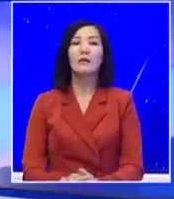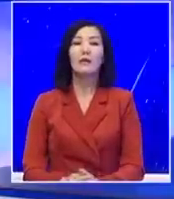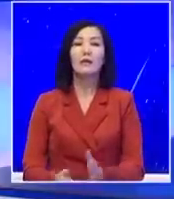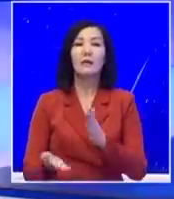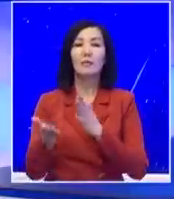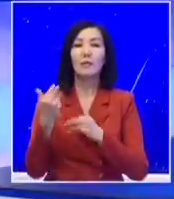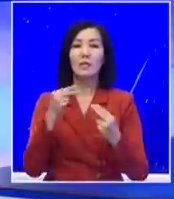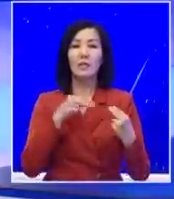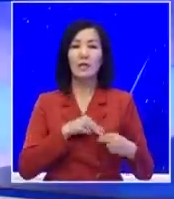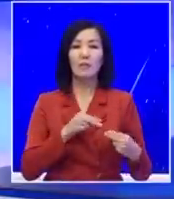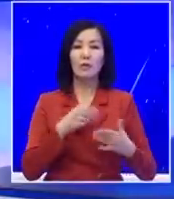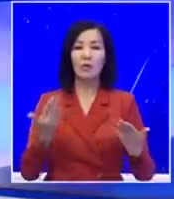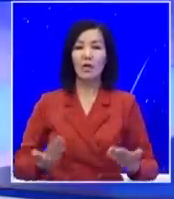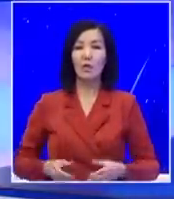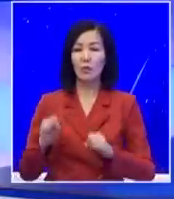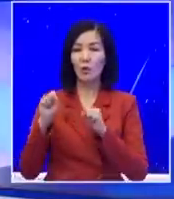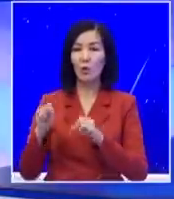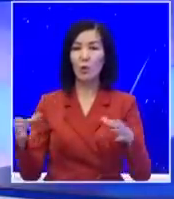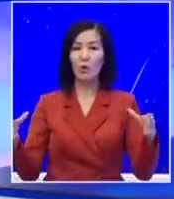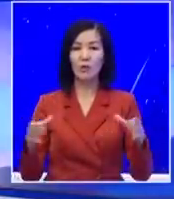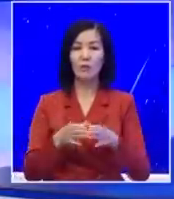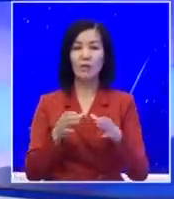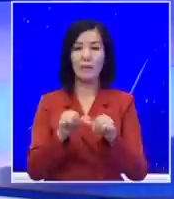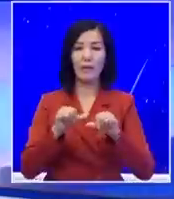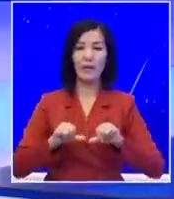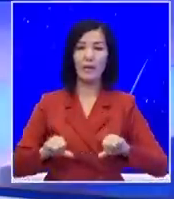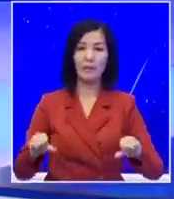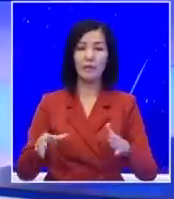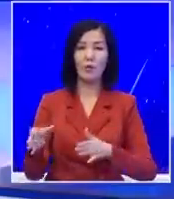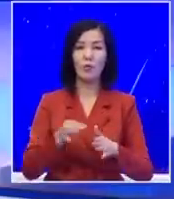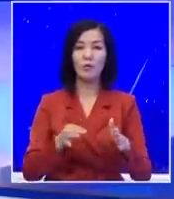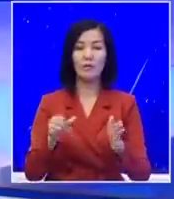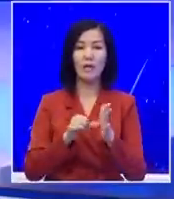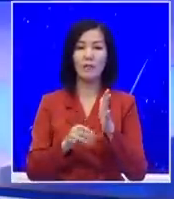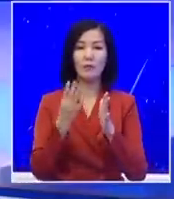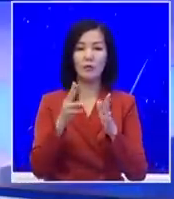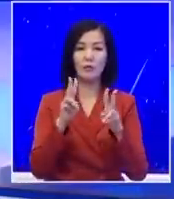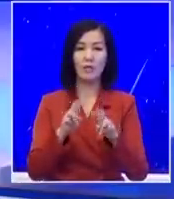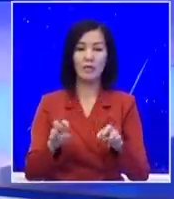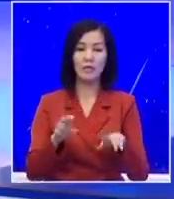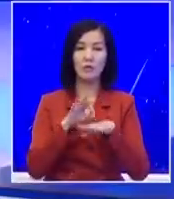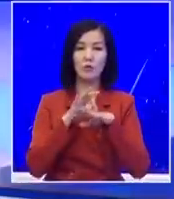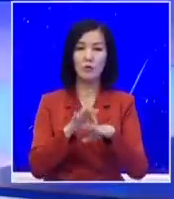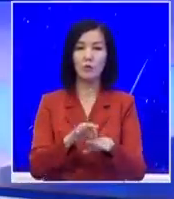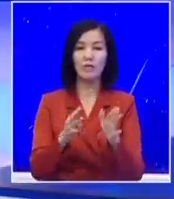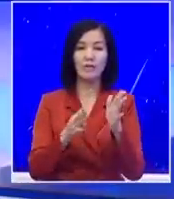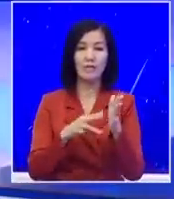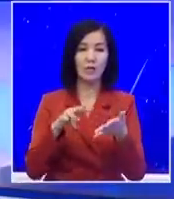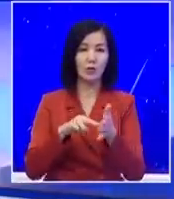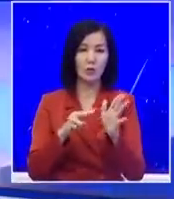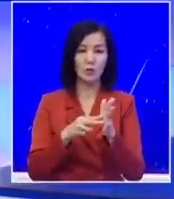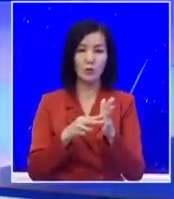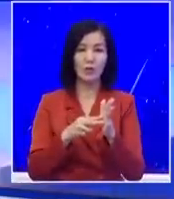Айта кетейік, былтыр еңбек және әлеуметтік қорғау департаменті арнайы комиссиямен облыста 64 тексеріс жүргізген, олардың 8-і жоспардан